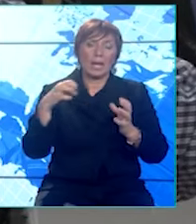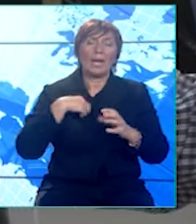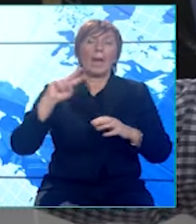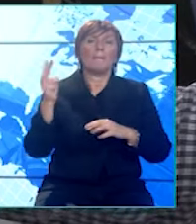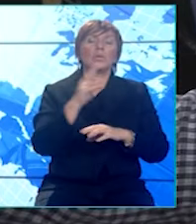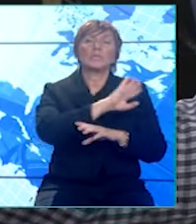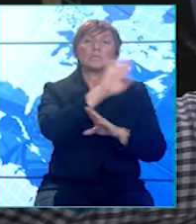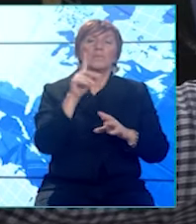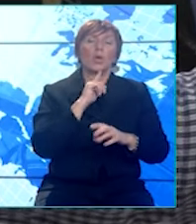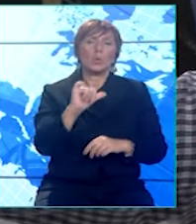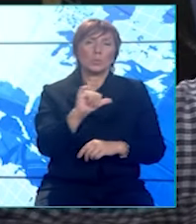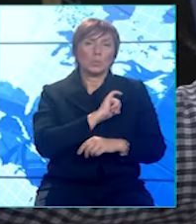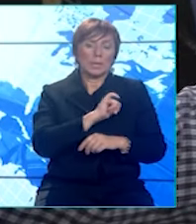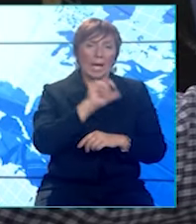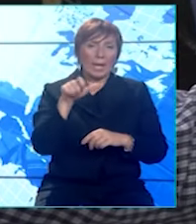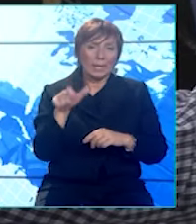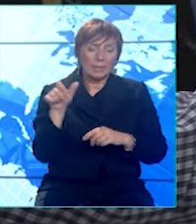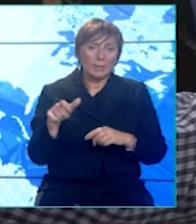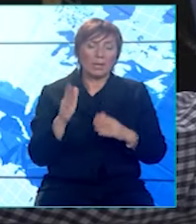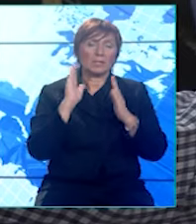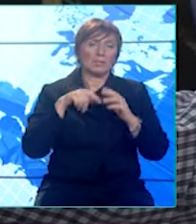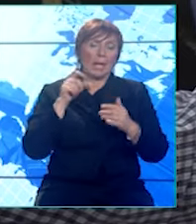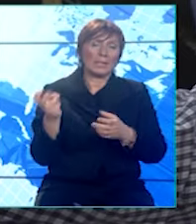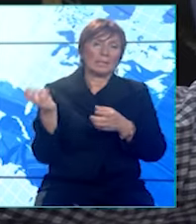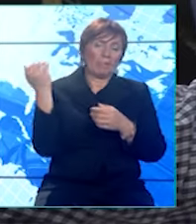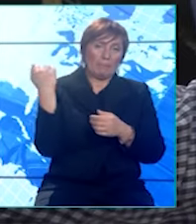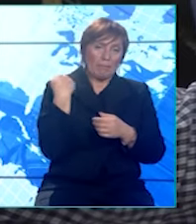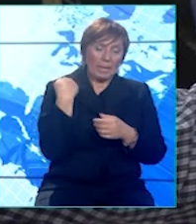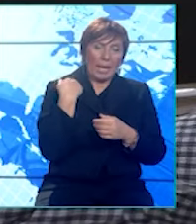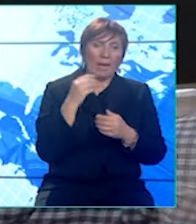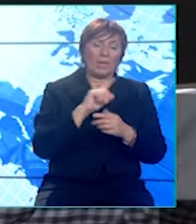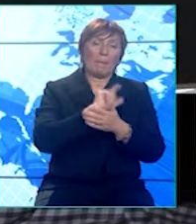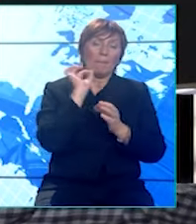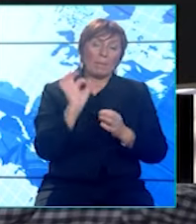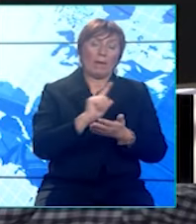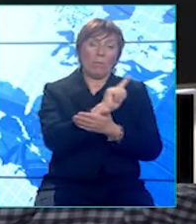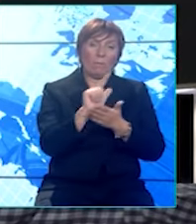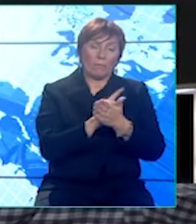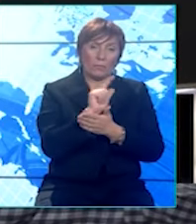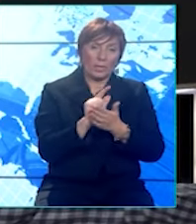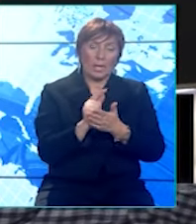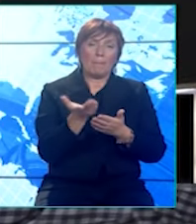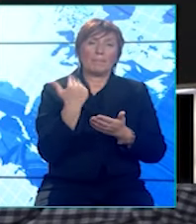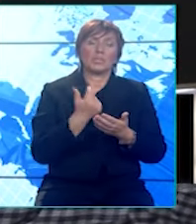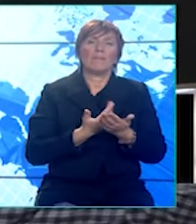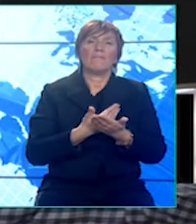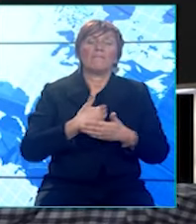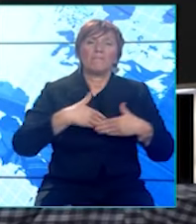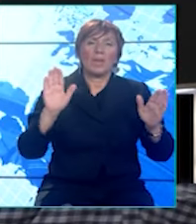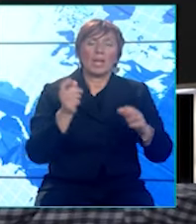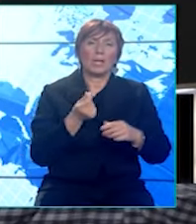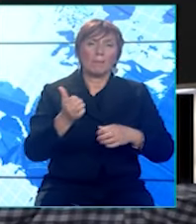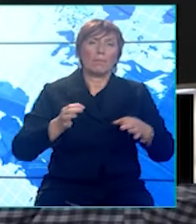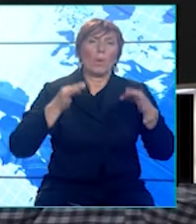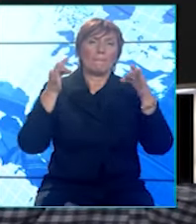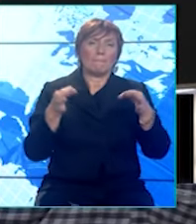sve zainteresovane učesnike Marša mira da nam se prijave blagovremeno. Biće veliki broj manifestacija koje će se